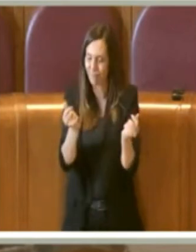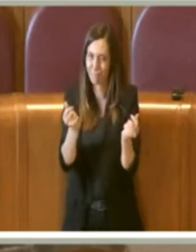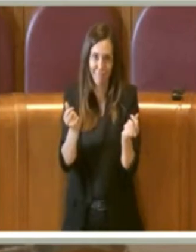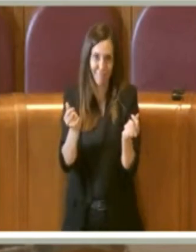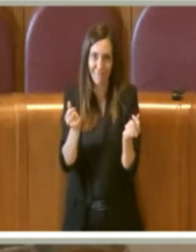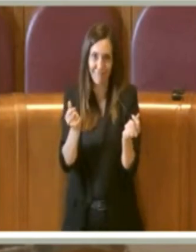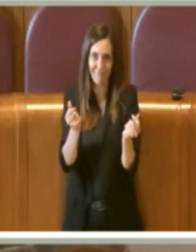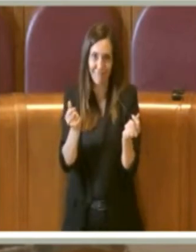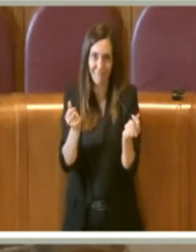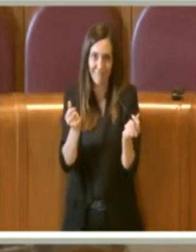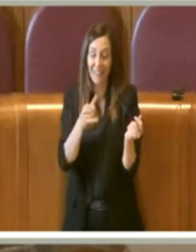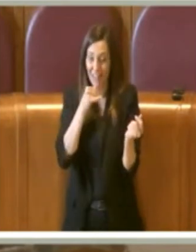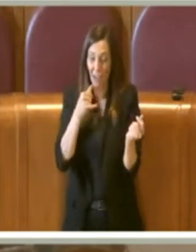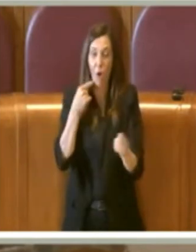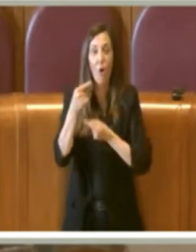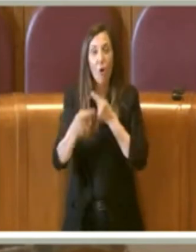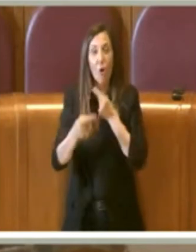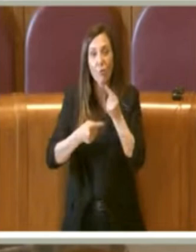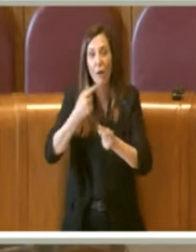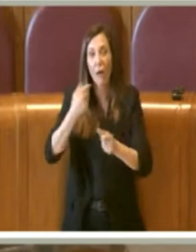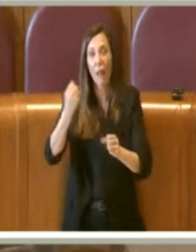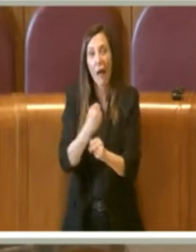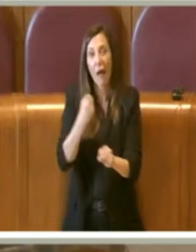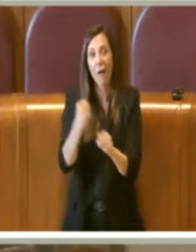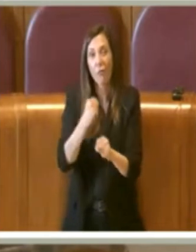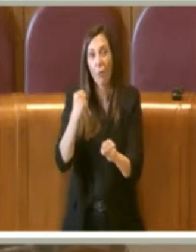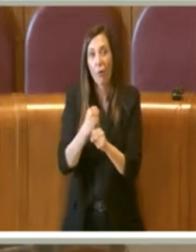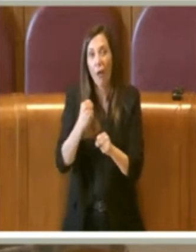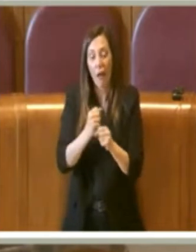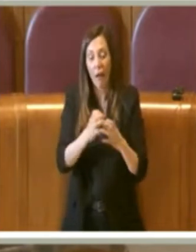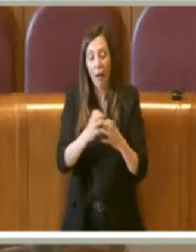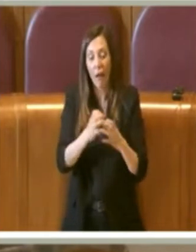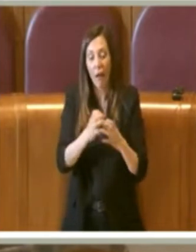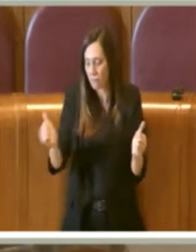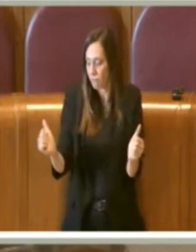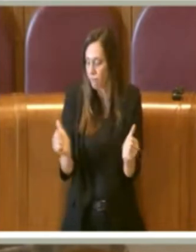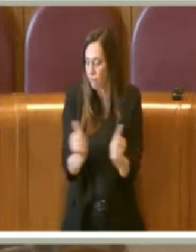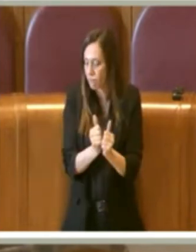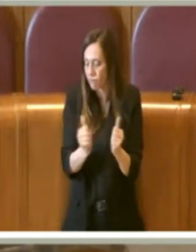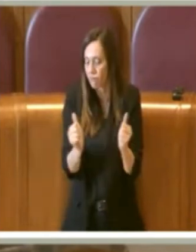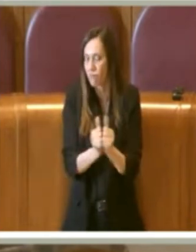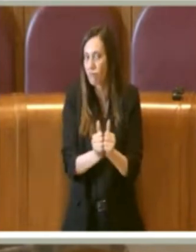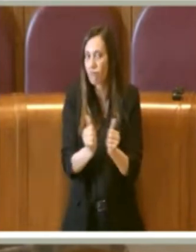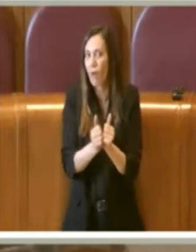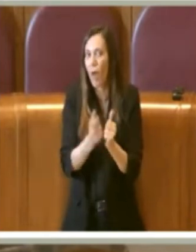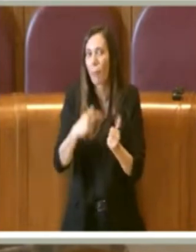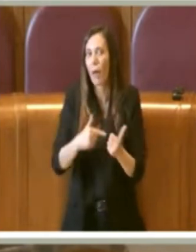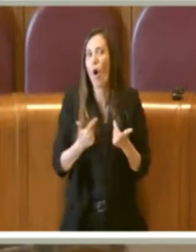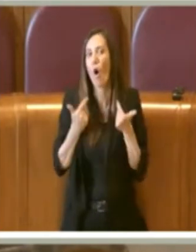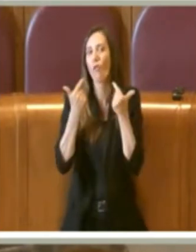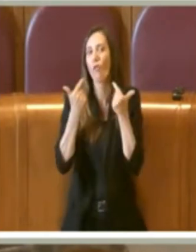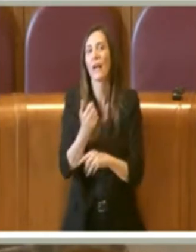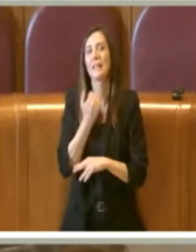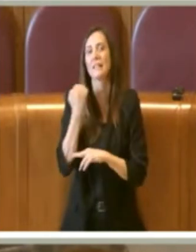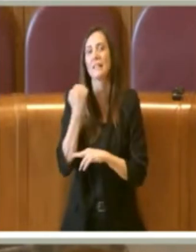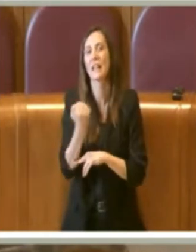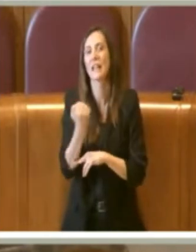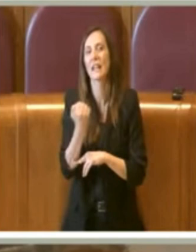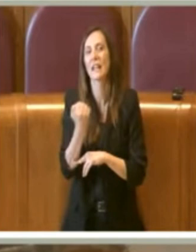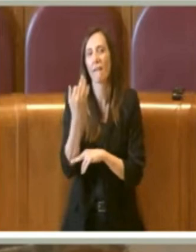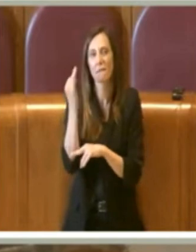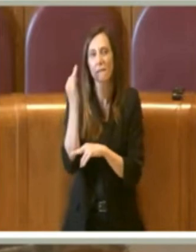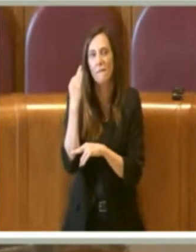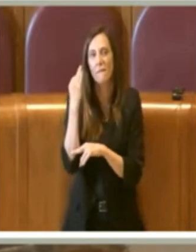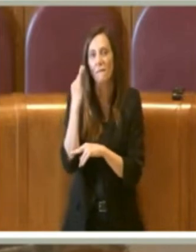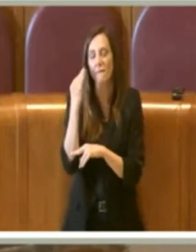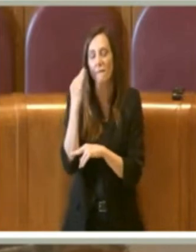a lavorare fianco a fianco la nostra azienda offrire un servizio sempre più efficiente il